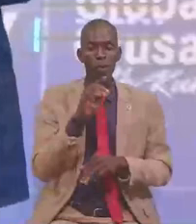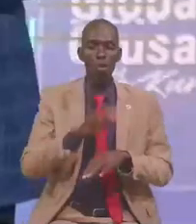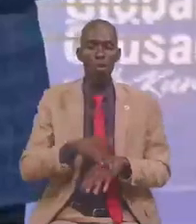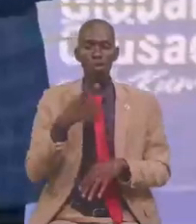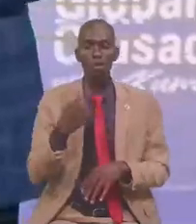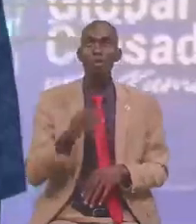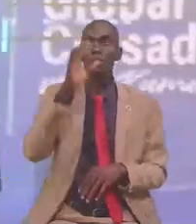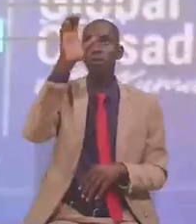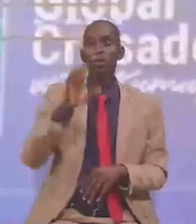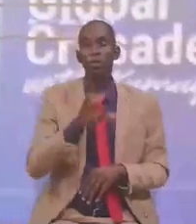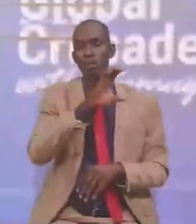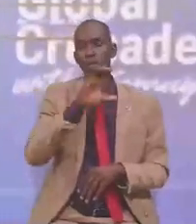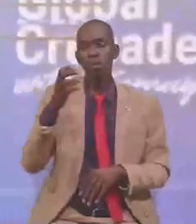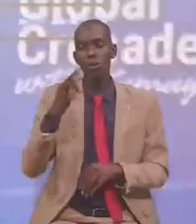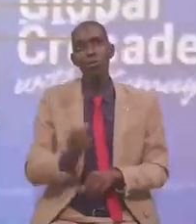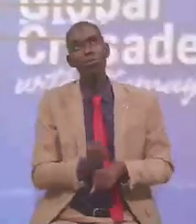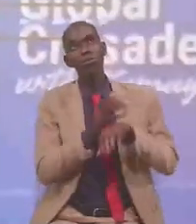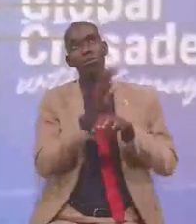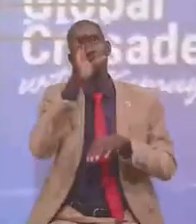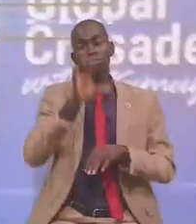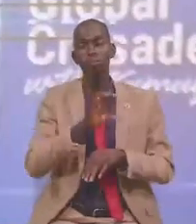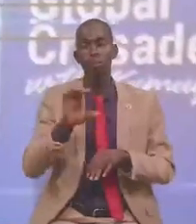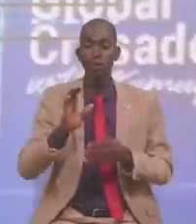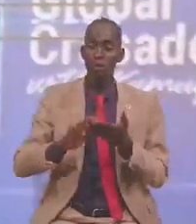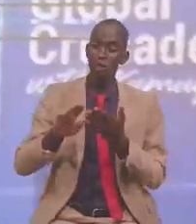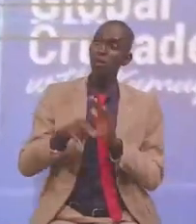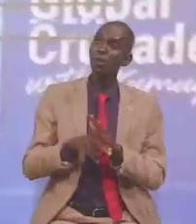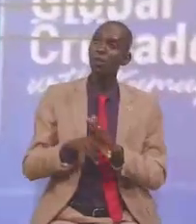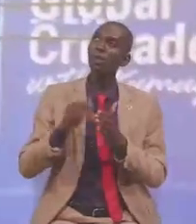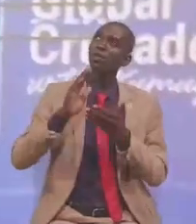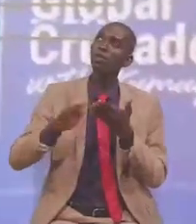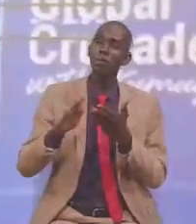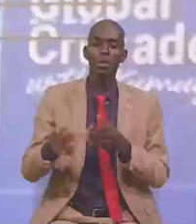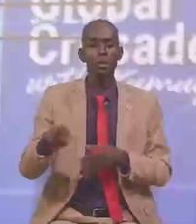disponibles à la croix du calvaire. Le pardon, pardonne-leur,